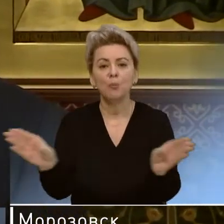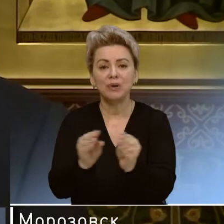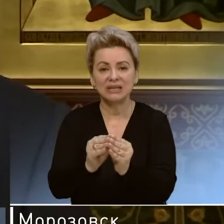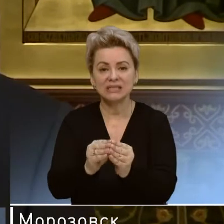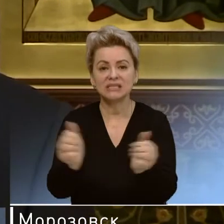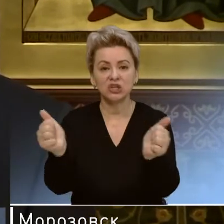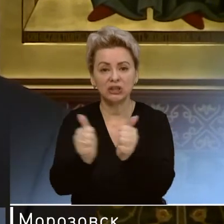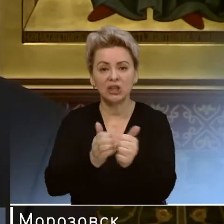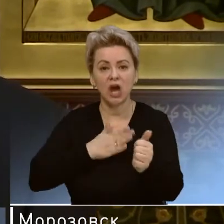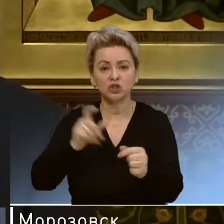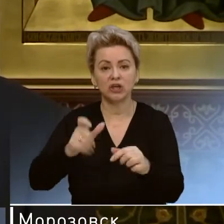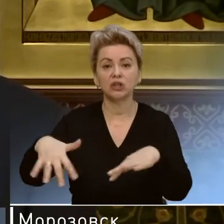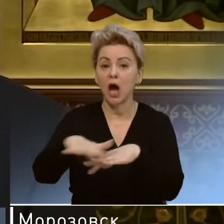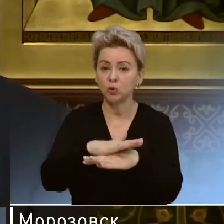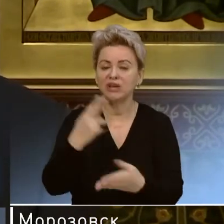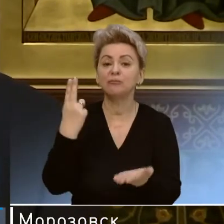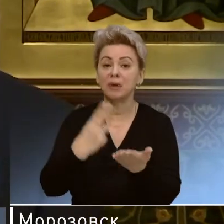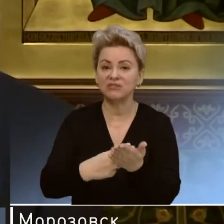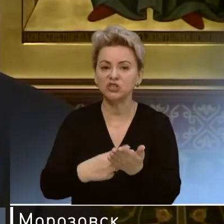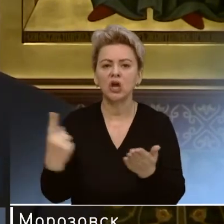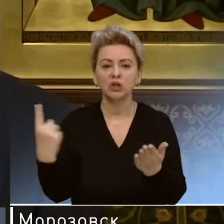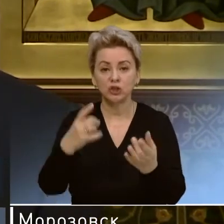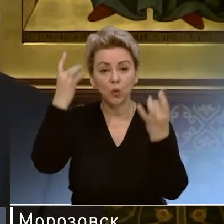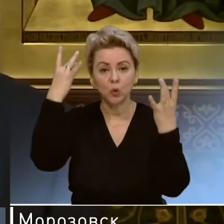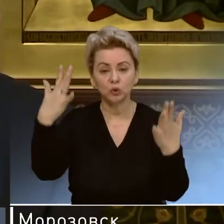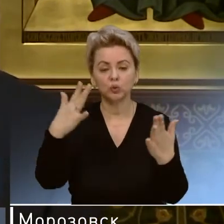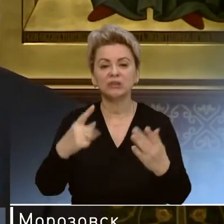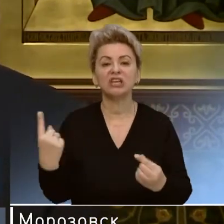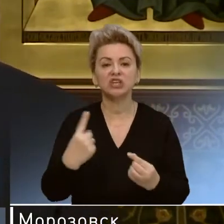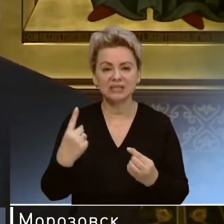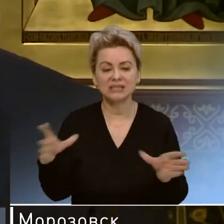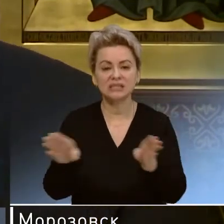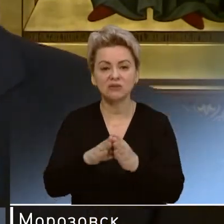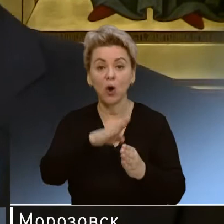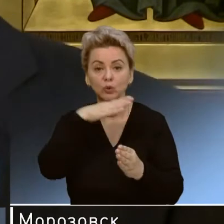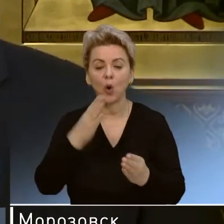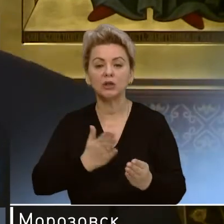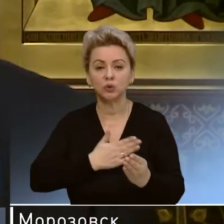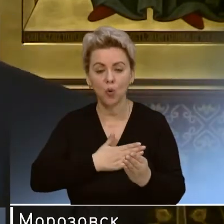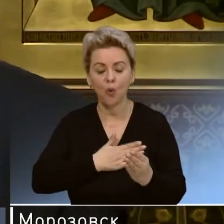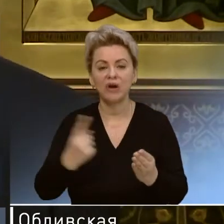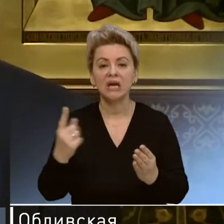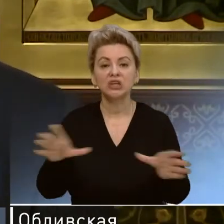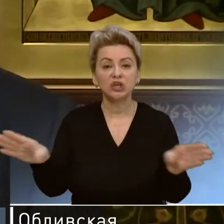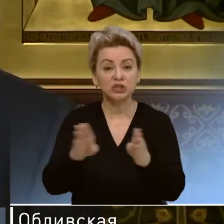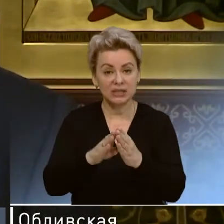близости наших народов, подтверждение единства культурного, единства во многом духовного,